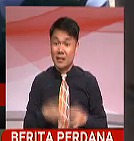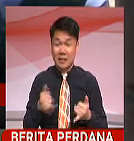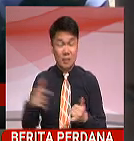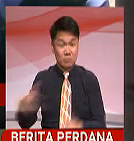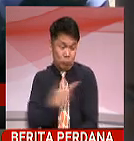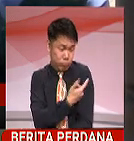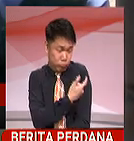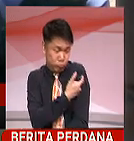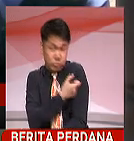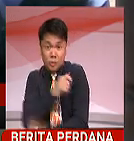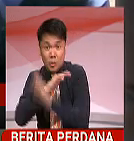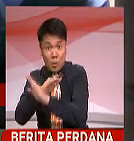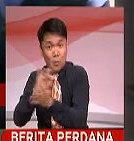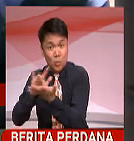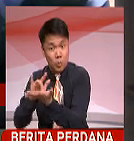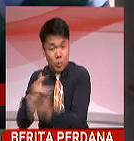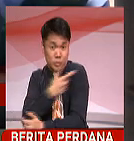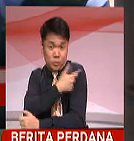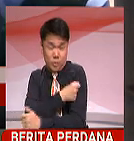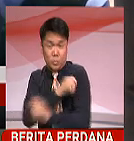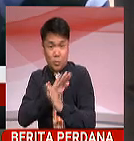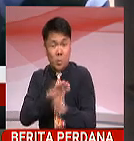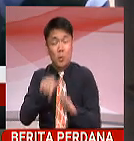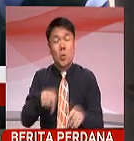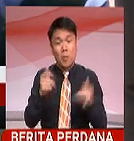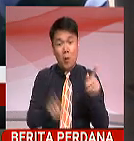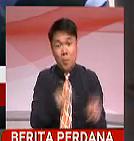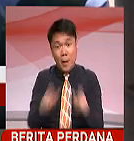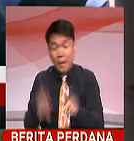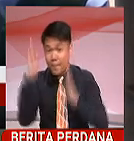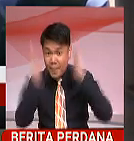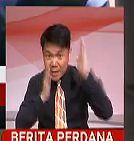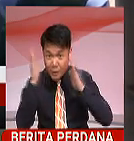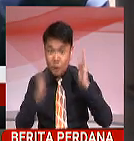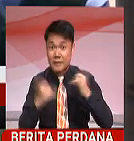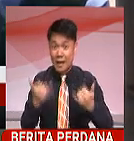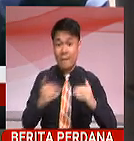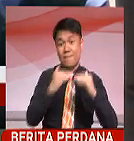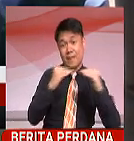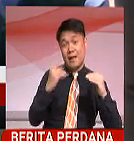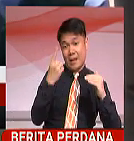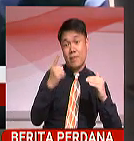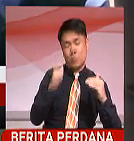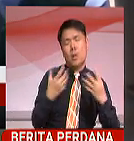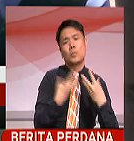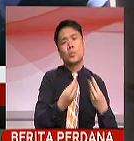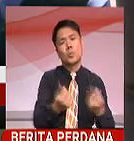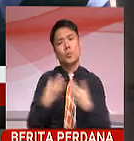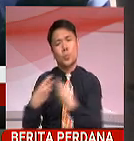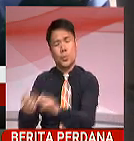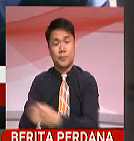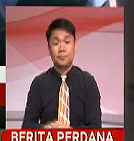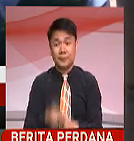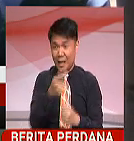suntikan vaksin COVID-19 kepada masyarakat untuk fasa pertama berjalan dengan lancar. Dan ada banyak permohonan